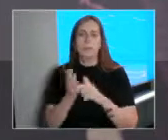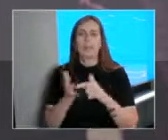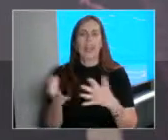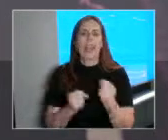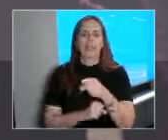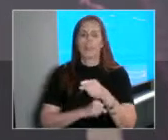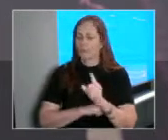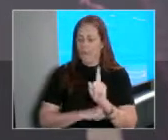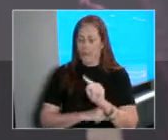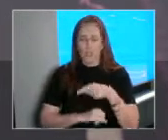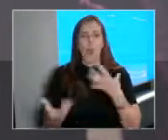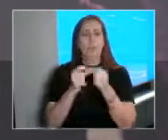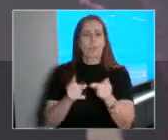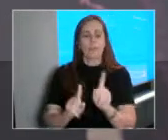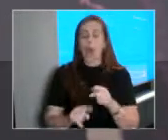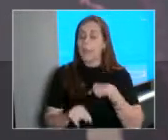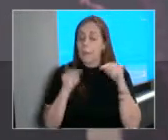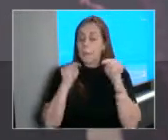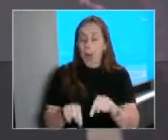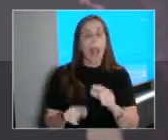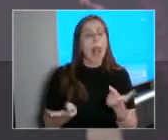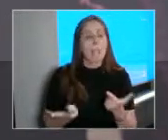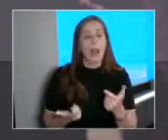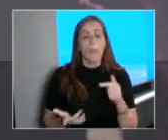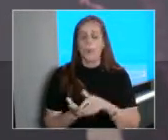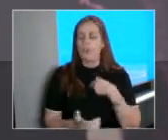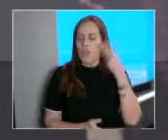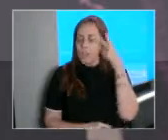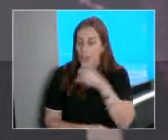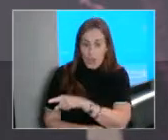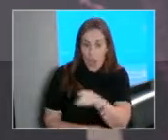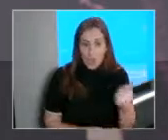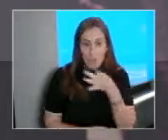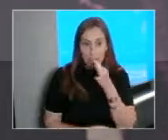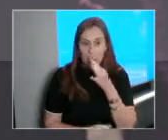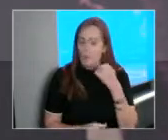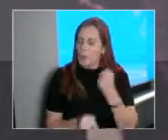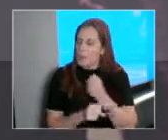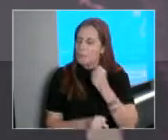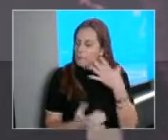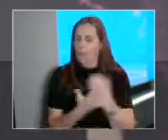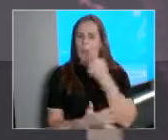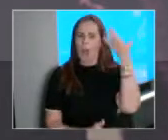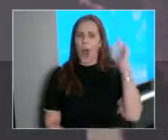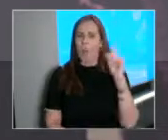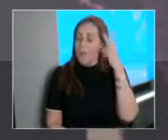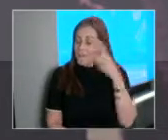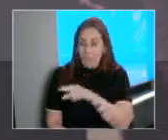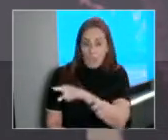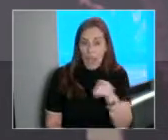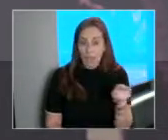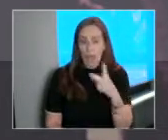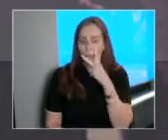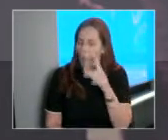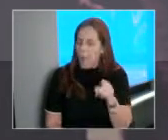כי הייתם עניים מרודים. אני באתי כי הבנתי שאתם מגשימים חלום. הבנתי שאתם, זאת